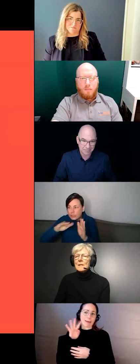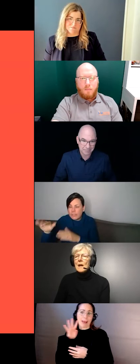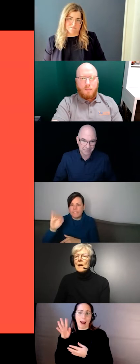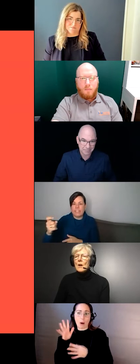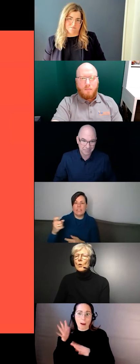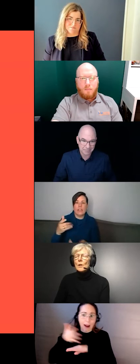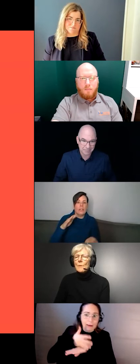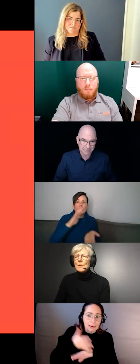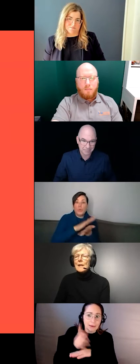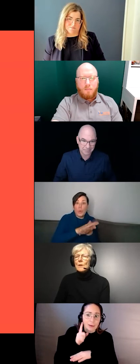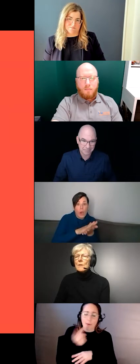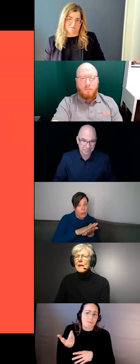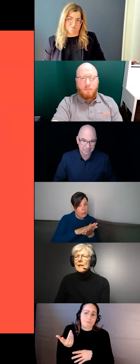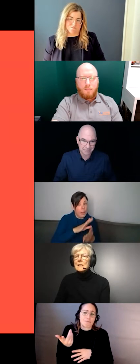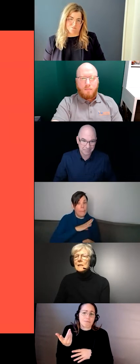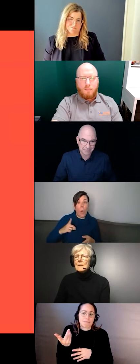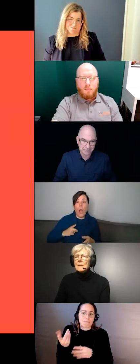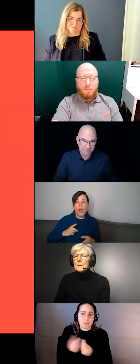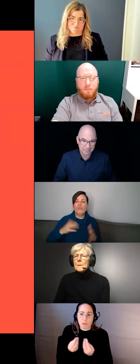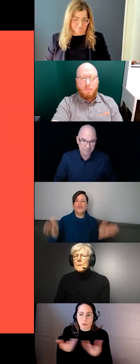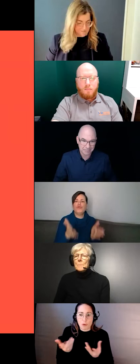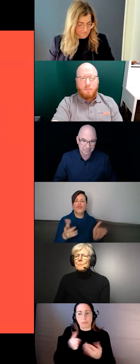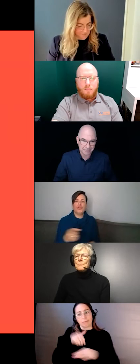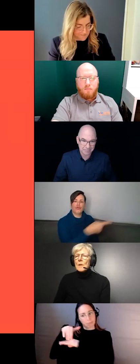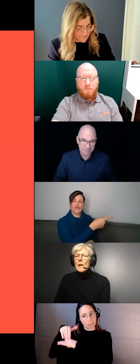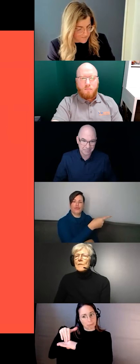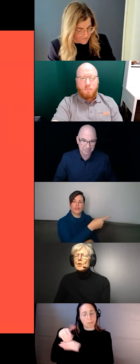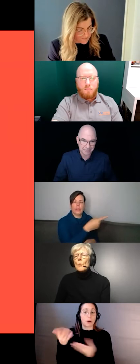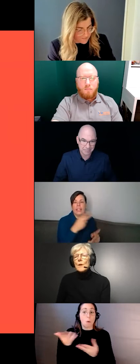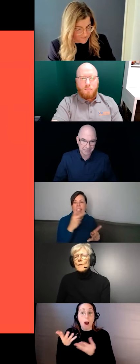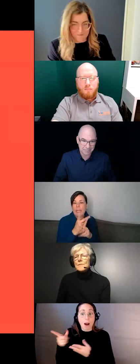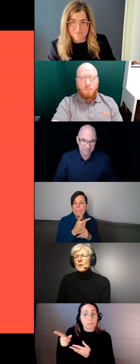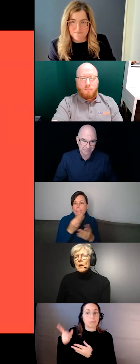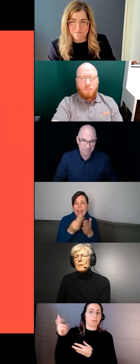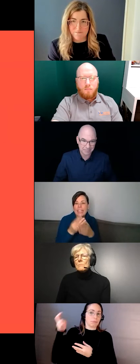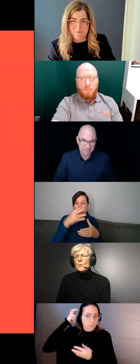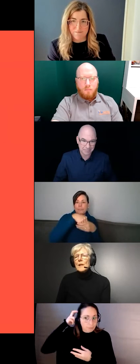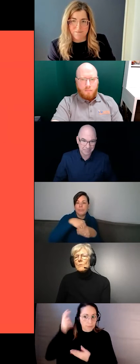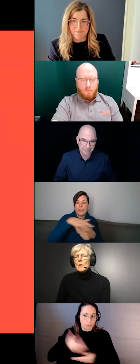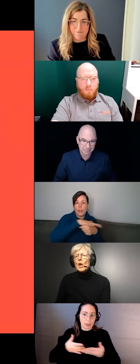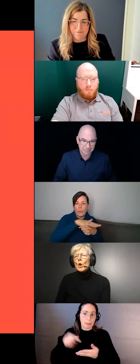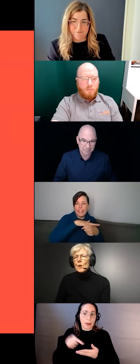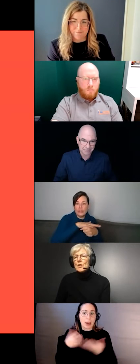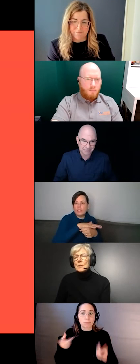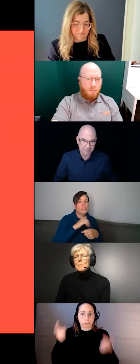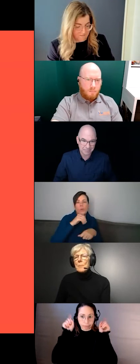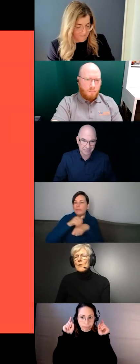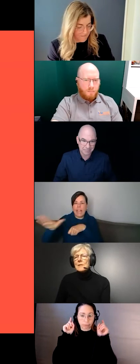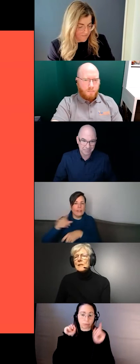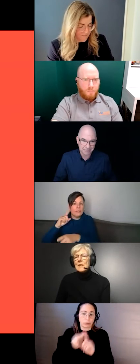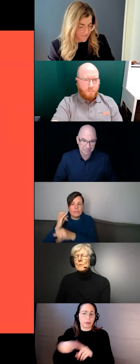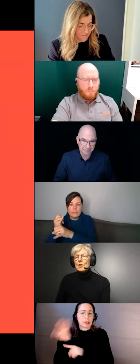qui entendent n'ont pas accès à la communauté sourde. Donc, on leur recommande des implants cochléaires ou